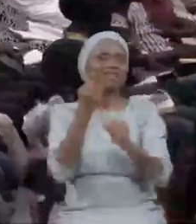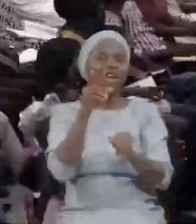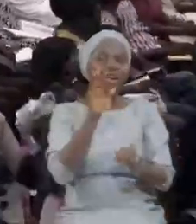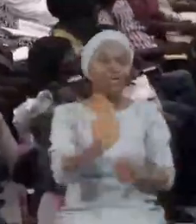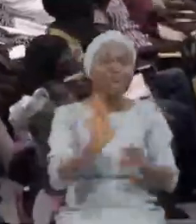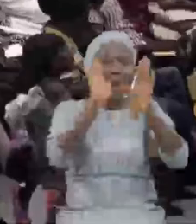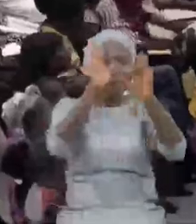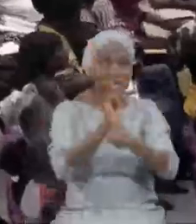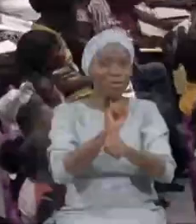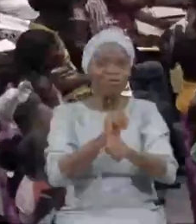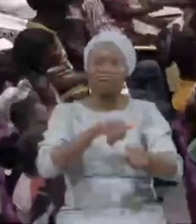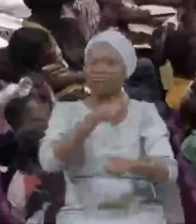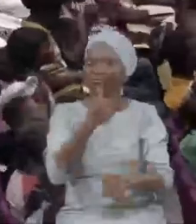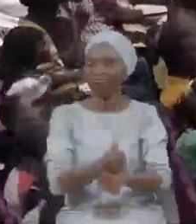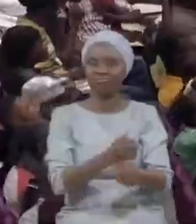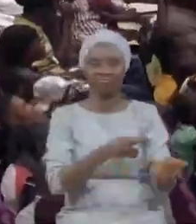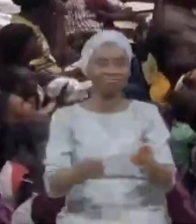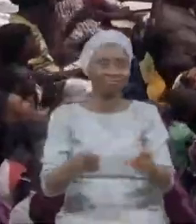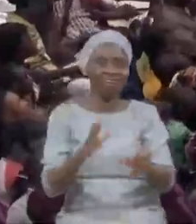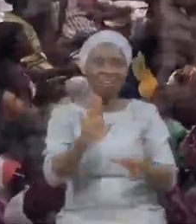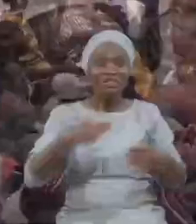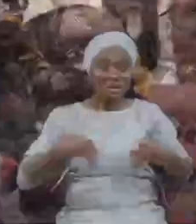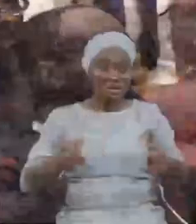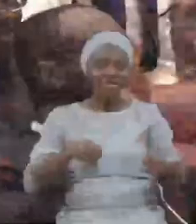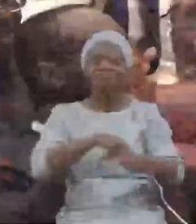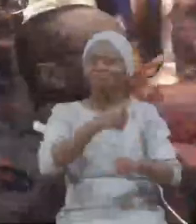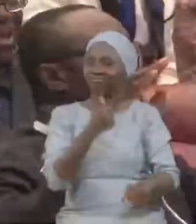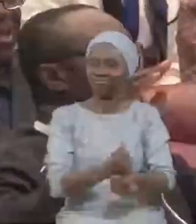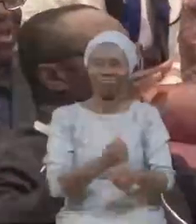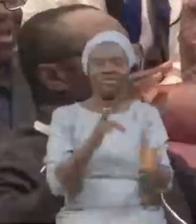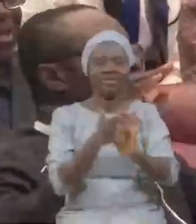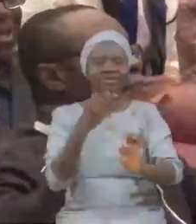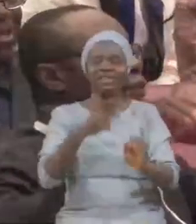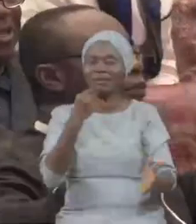Votre miracle est confirmé. Votre guérison est confirmée.